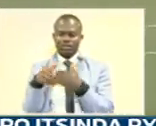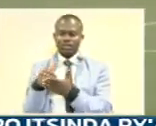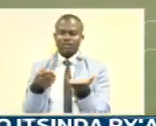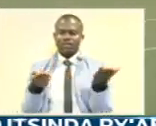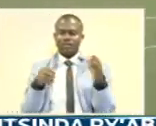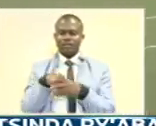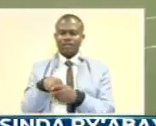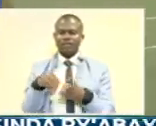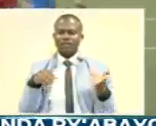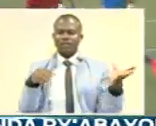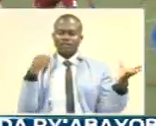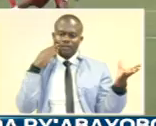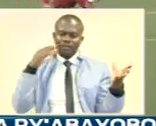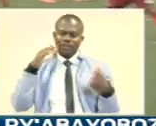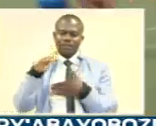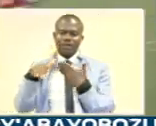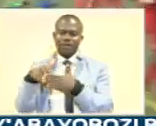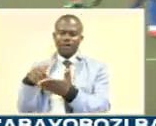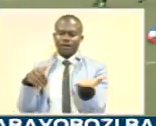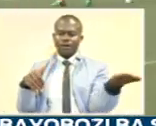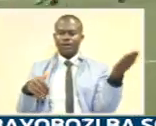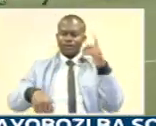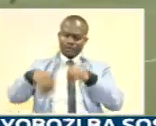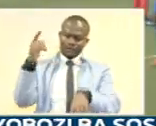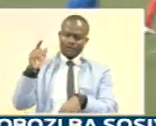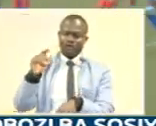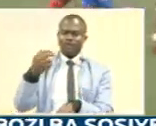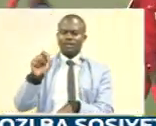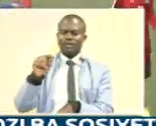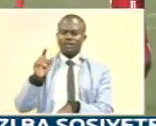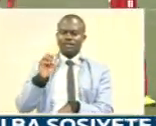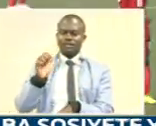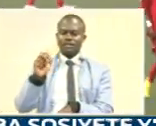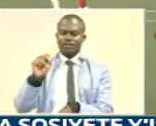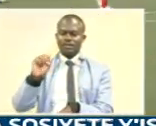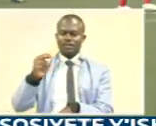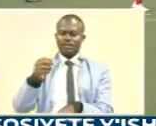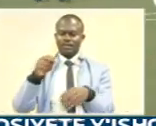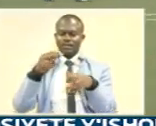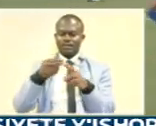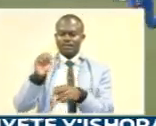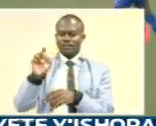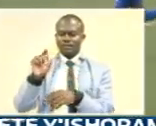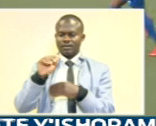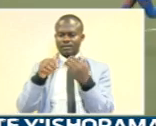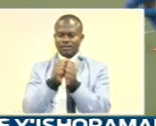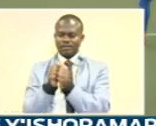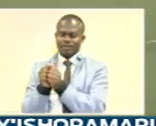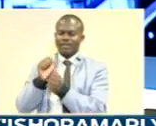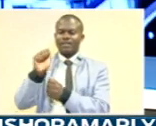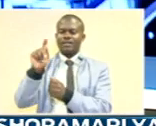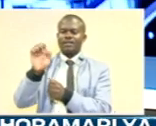stade ya Kigali. Ni ibitego rero byatsinzwe na Hakizimana Muhajiri, Mukunzi Yannick ndetse na